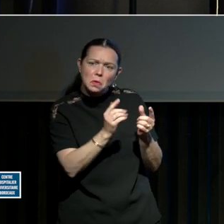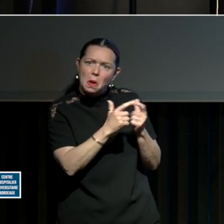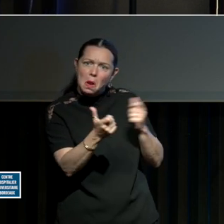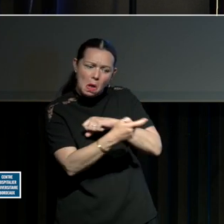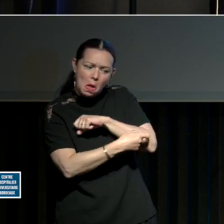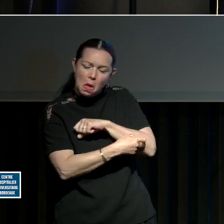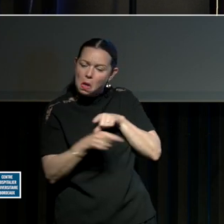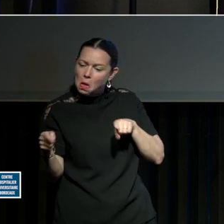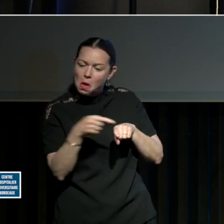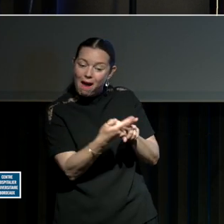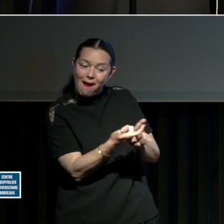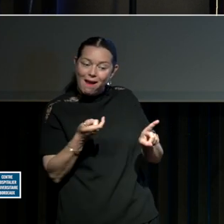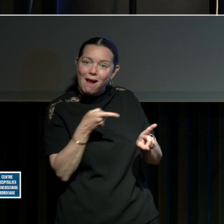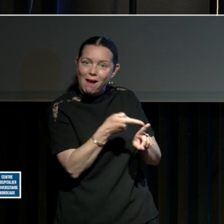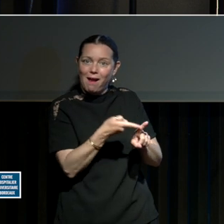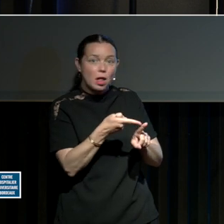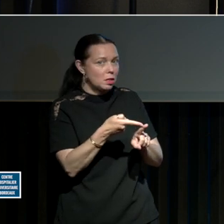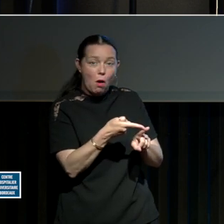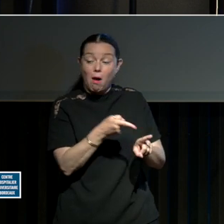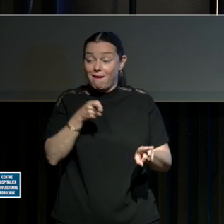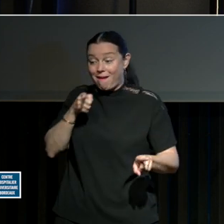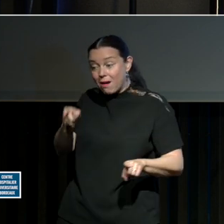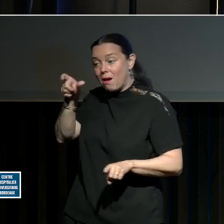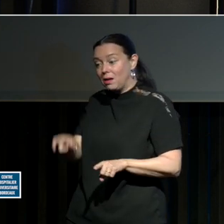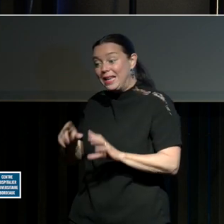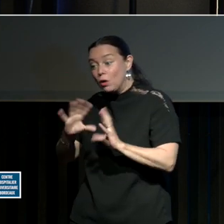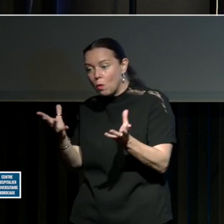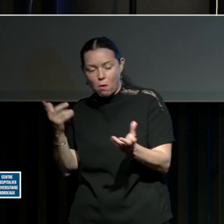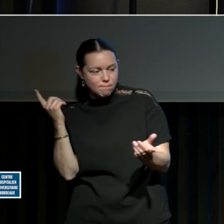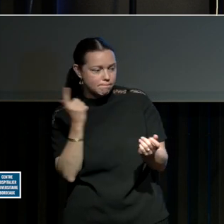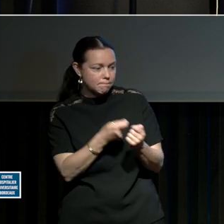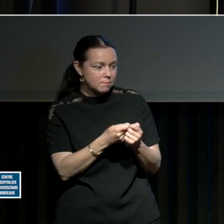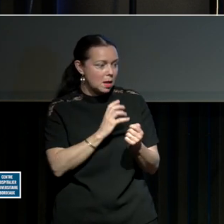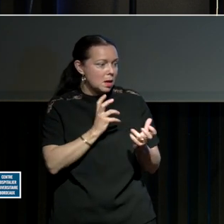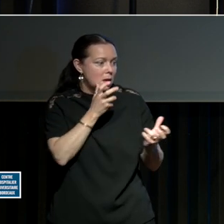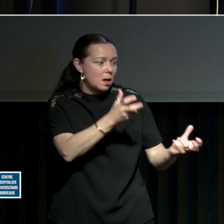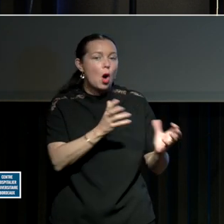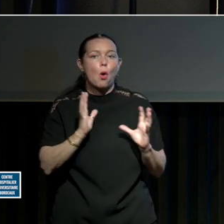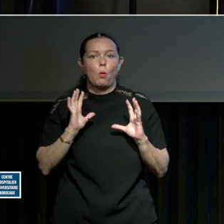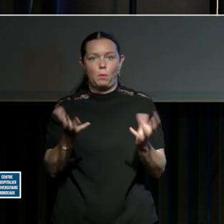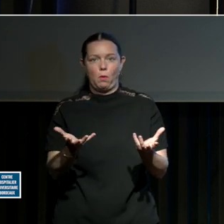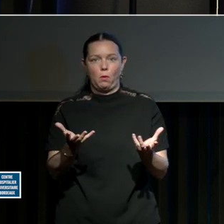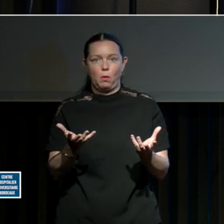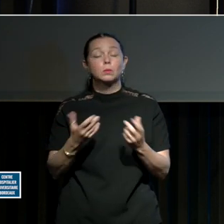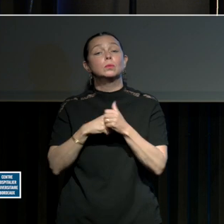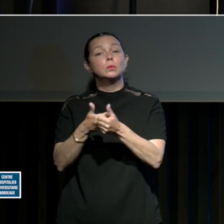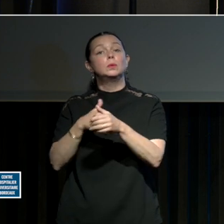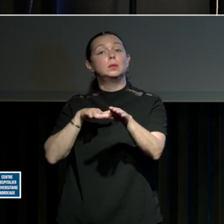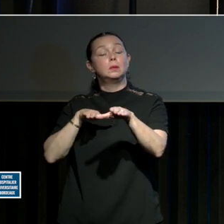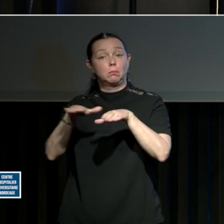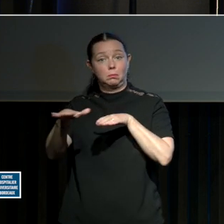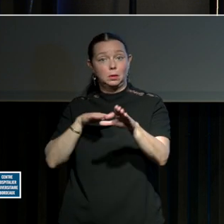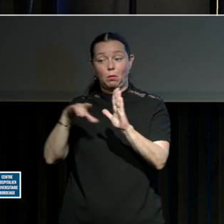d'addiction, mais bien plus comment elle l'utilisait, en distinguant différentes modalités